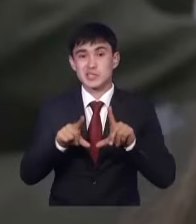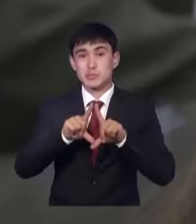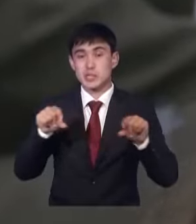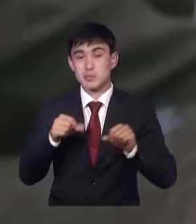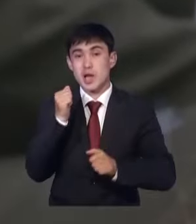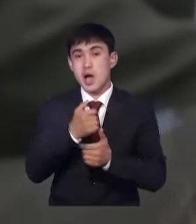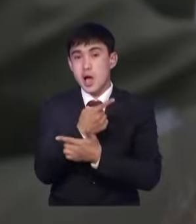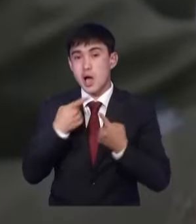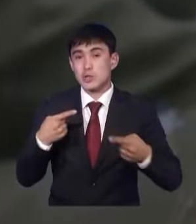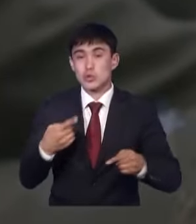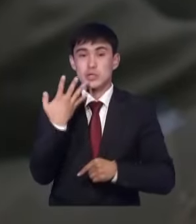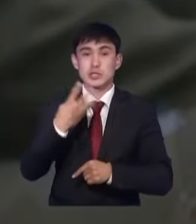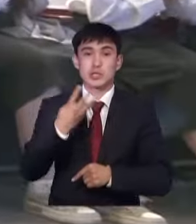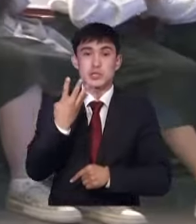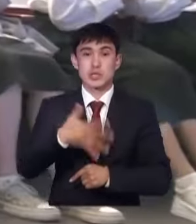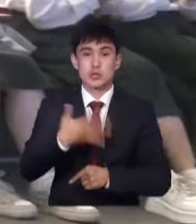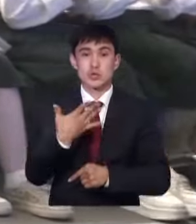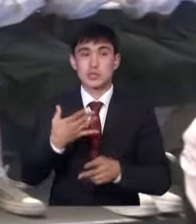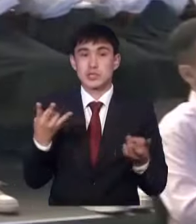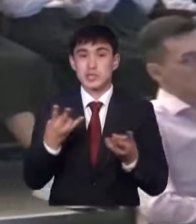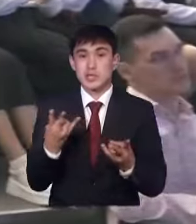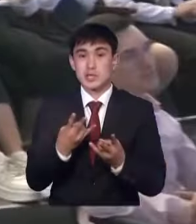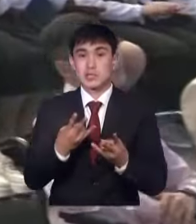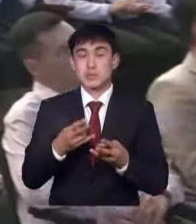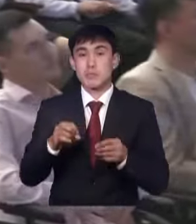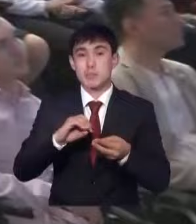мектебінде әртүрлі 54 деректі анықтаған.